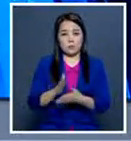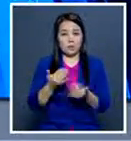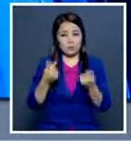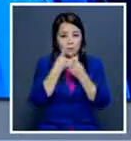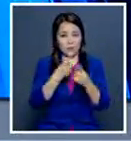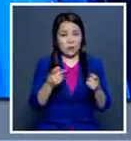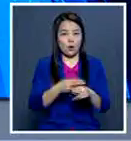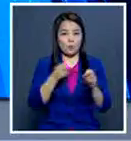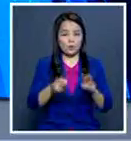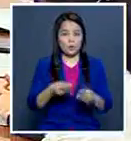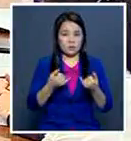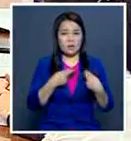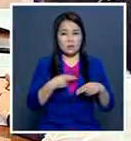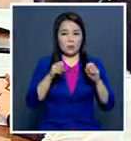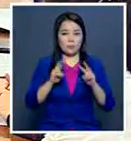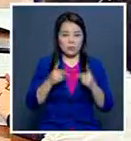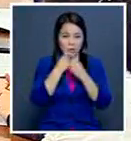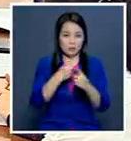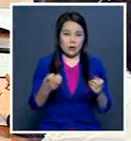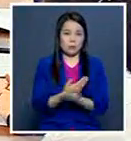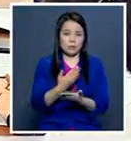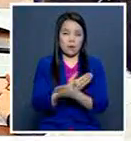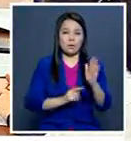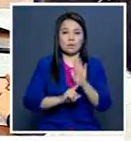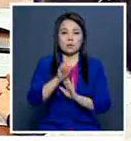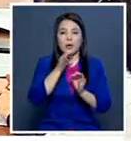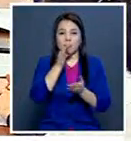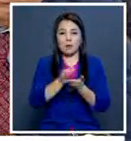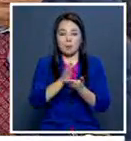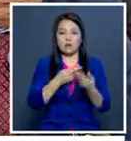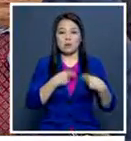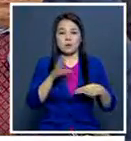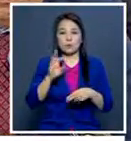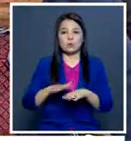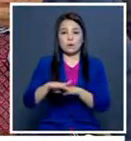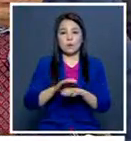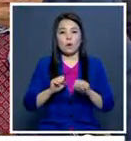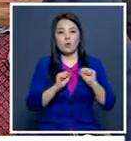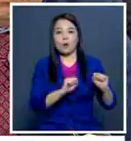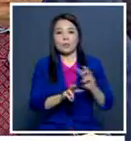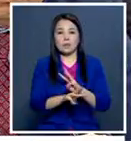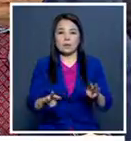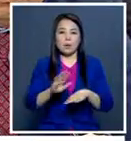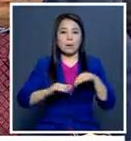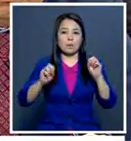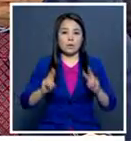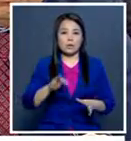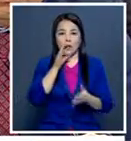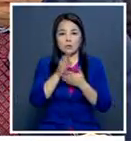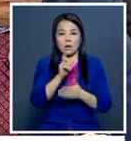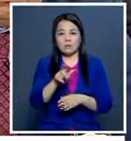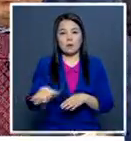туралы бүгін қауіпсіз еңбек атты ақпараттық науқанның басталуында айтылды. Еңбек және әлеуметтік қорғау министрінің мамандары ел